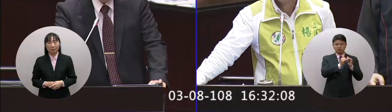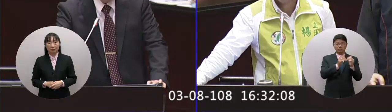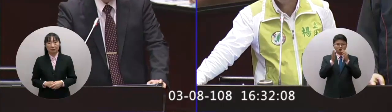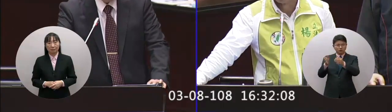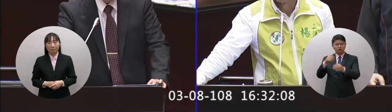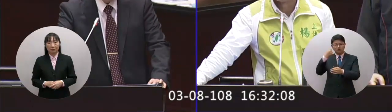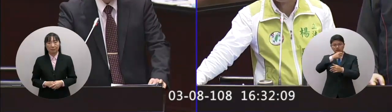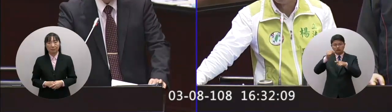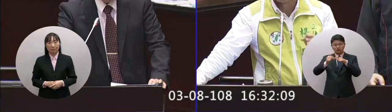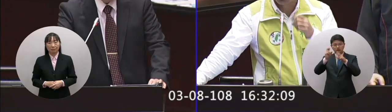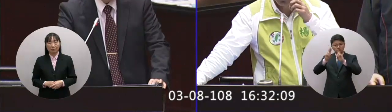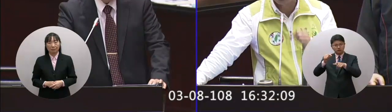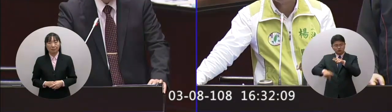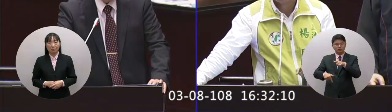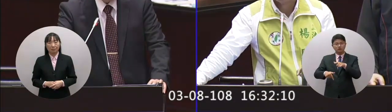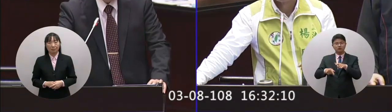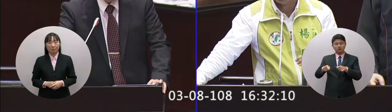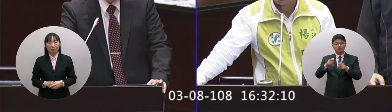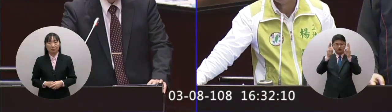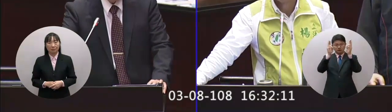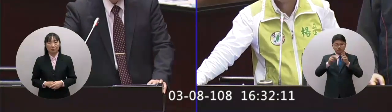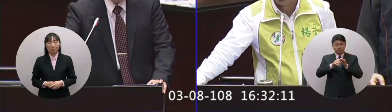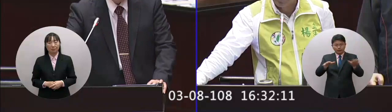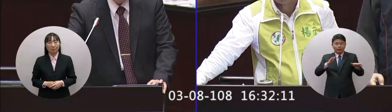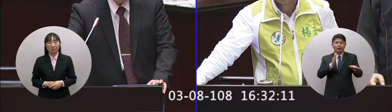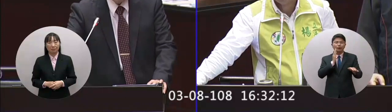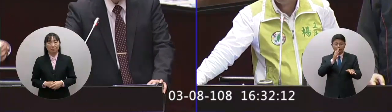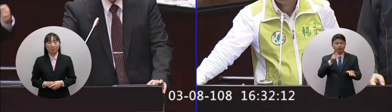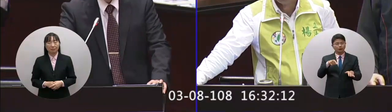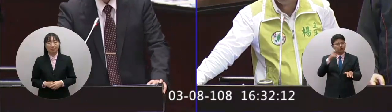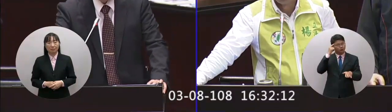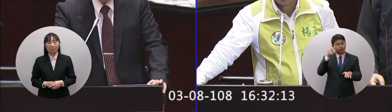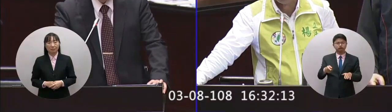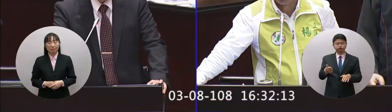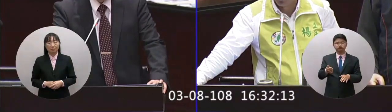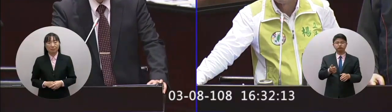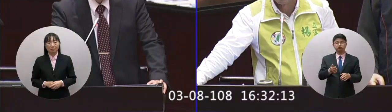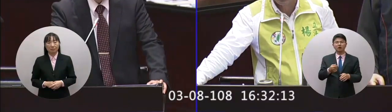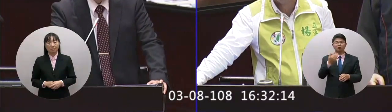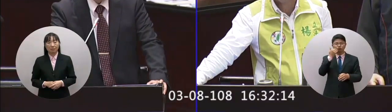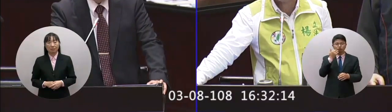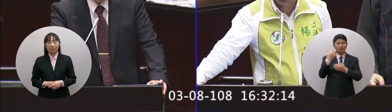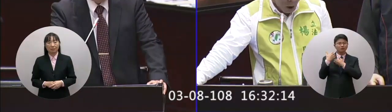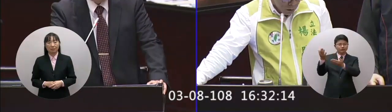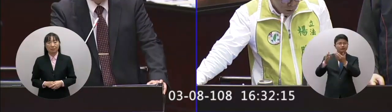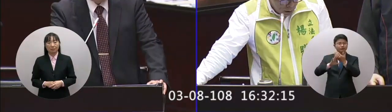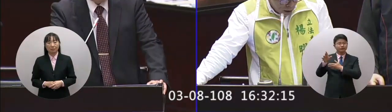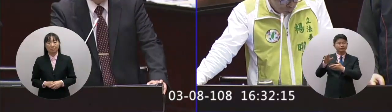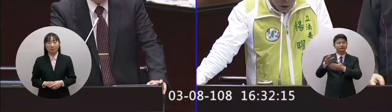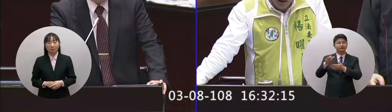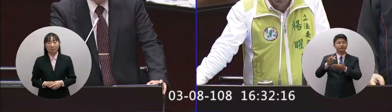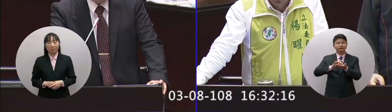电负责的供电的稳定是肯定的。委外的案希